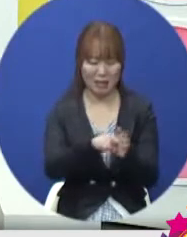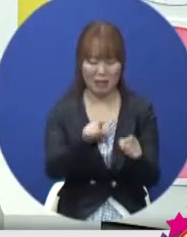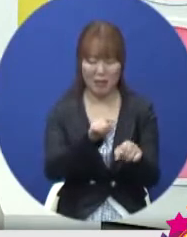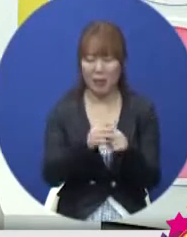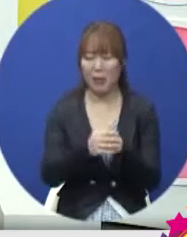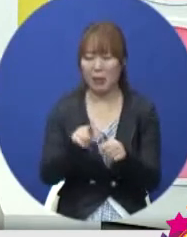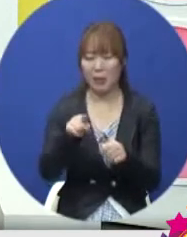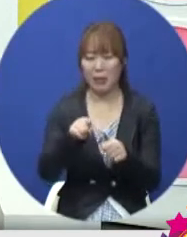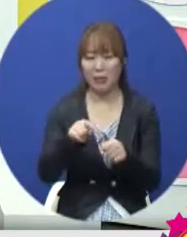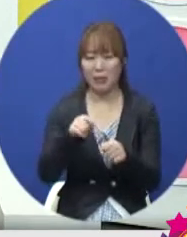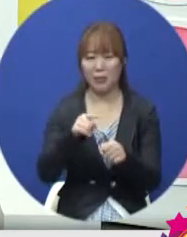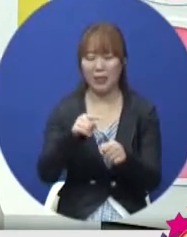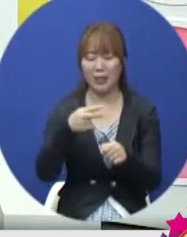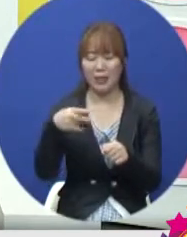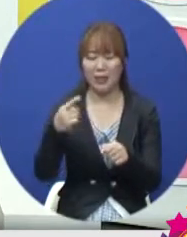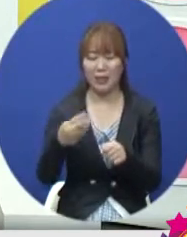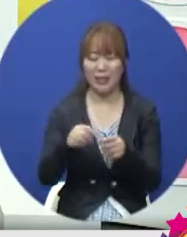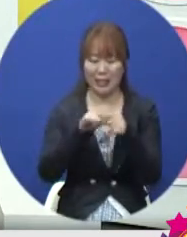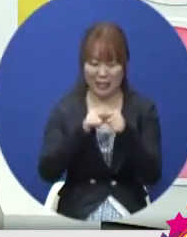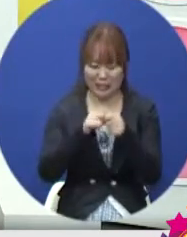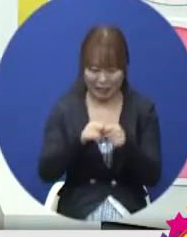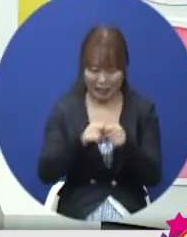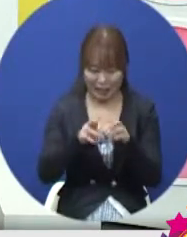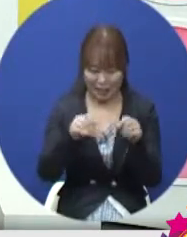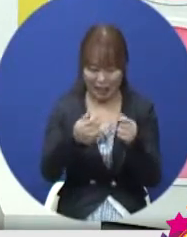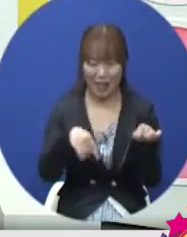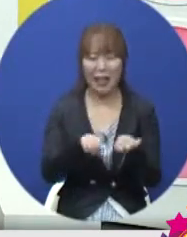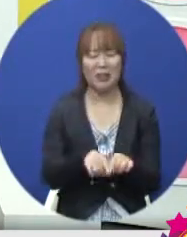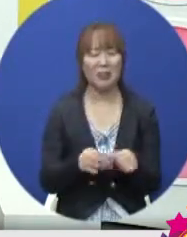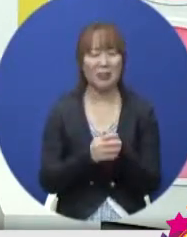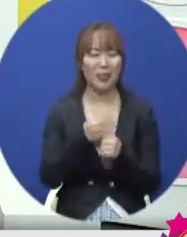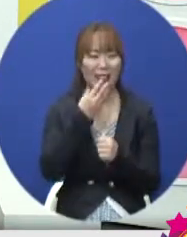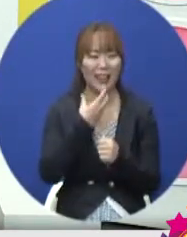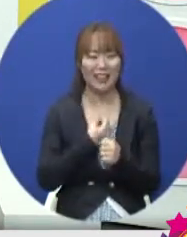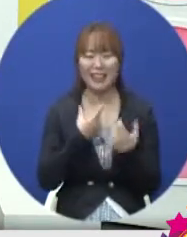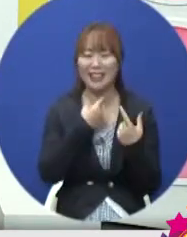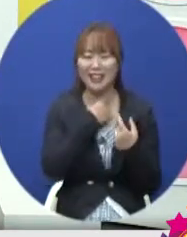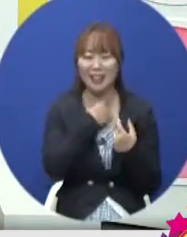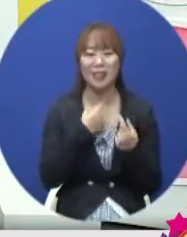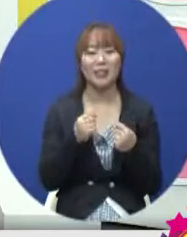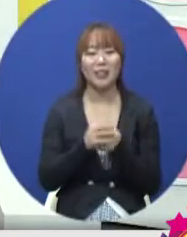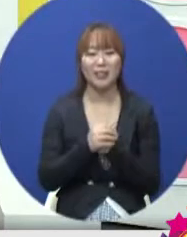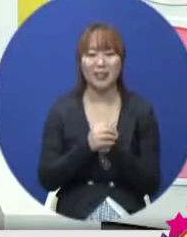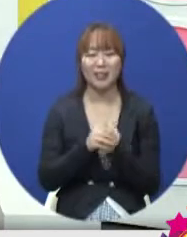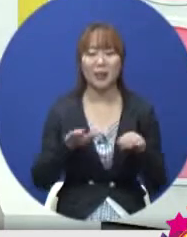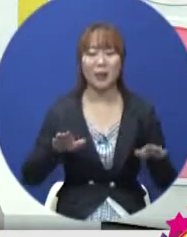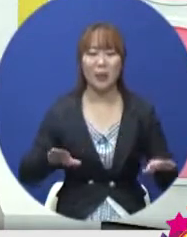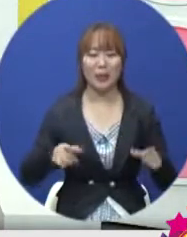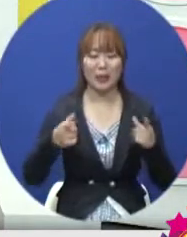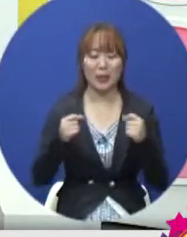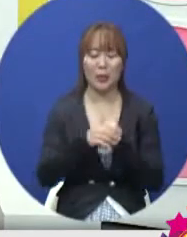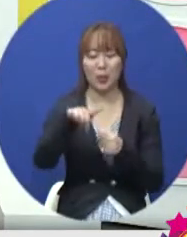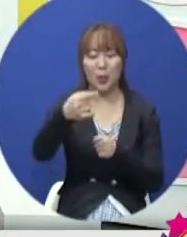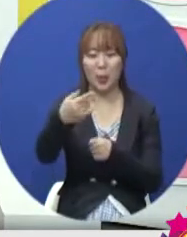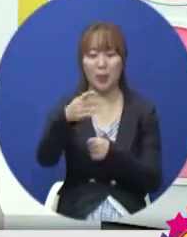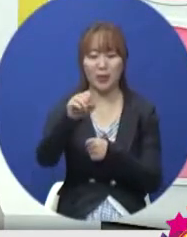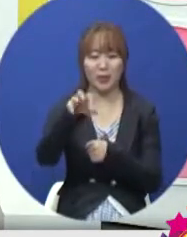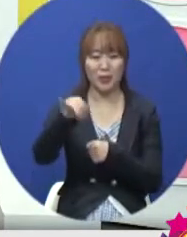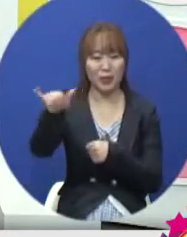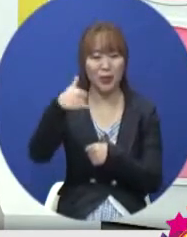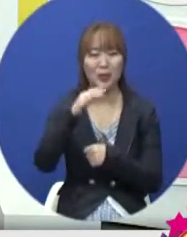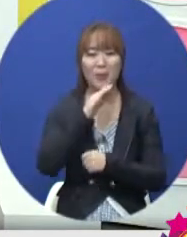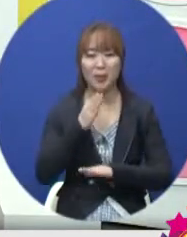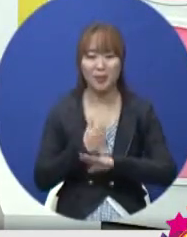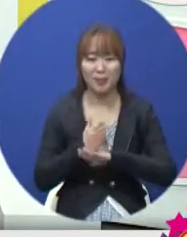들깨가루 탁 갈아가지고. 아우, 침이 가요. 넘어가네요. 예. 알겠습니다. 어머니. 네, 네. 네. 오늘 이렇게 고흥에서 전화